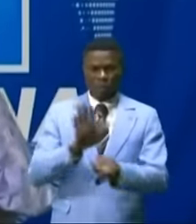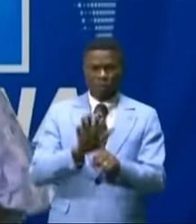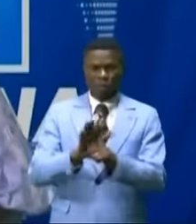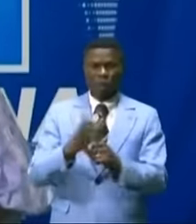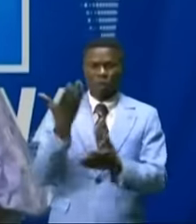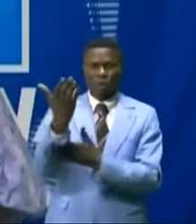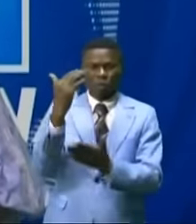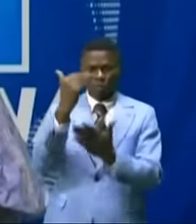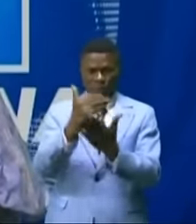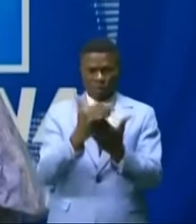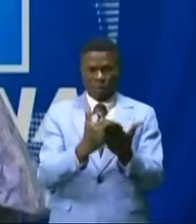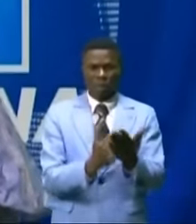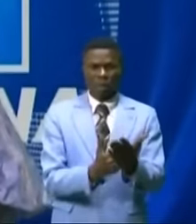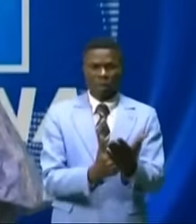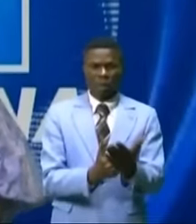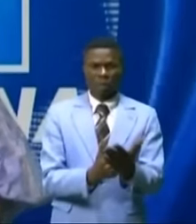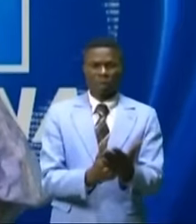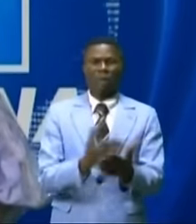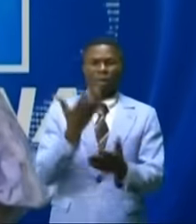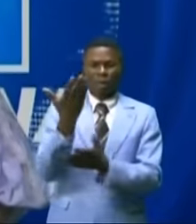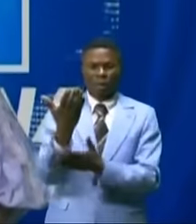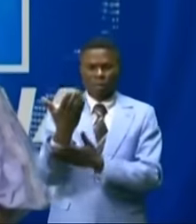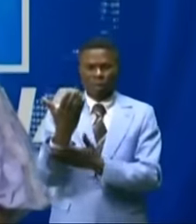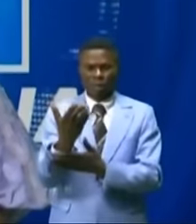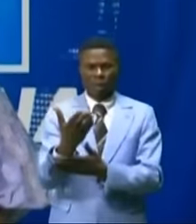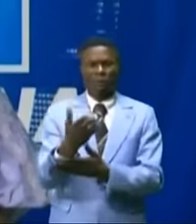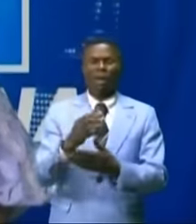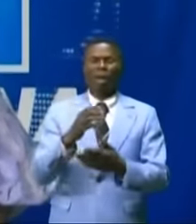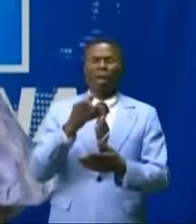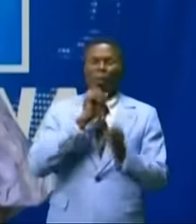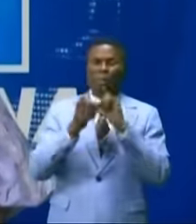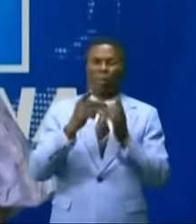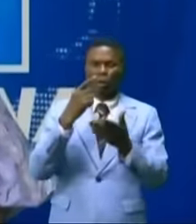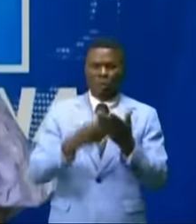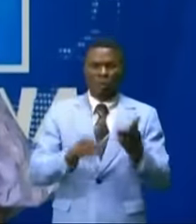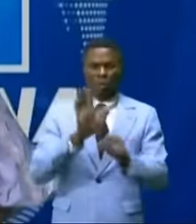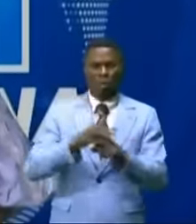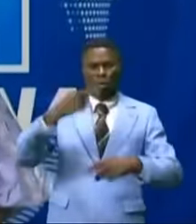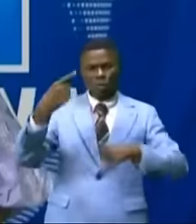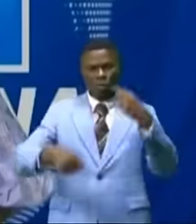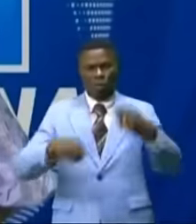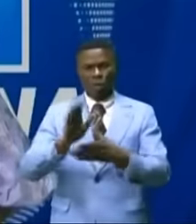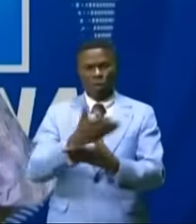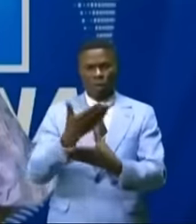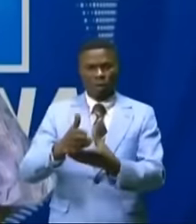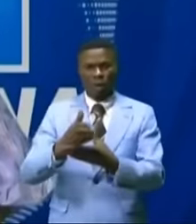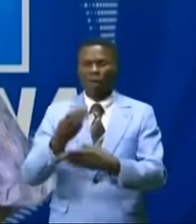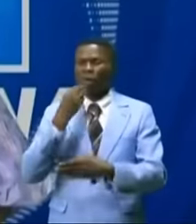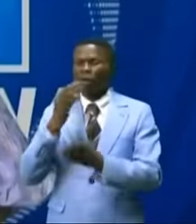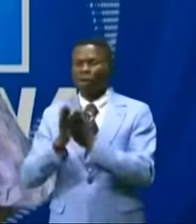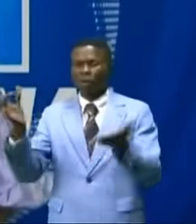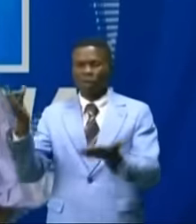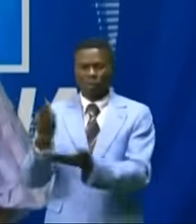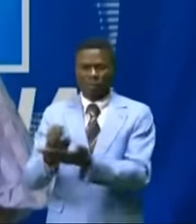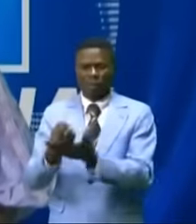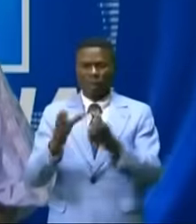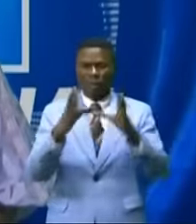recommandations ont été formulées, recommandations qui étaient au centre des discussions entre l'inspecteur général